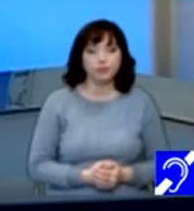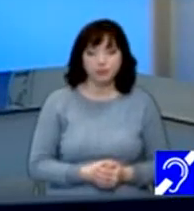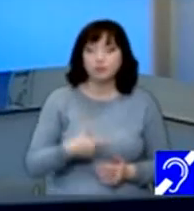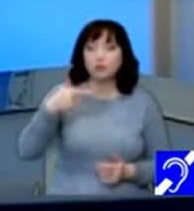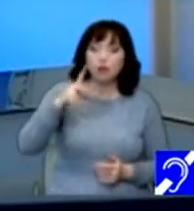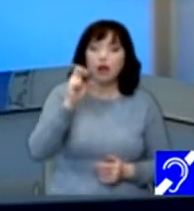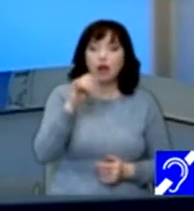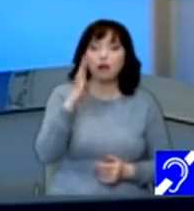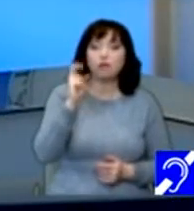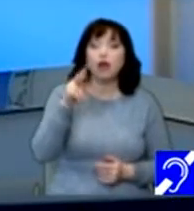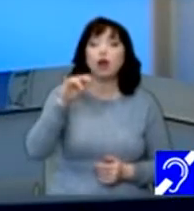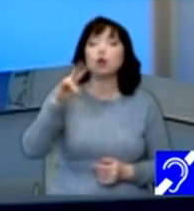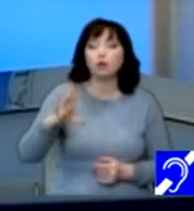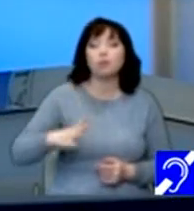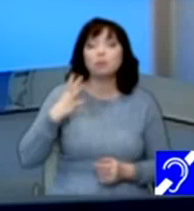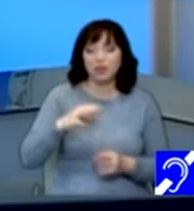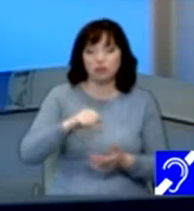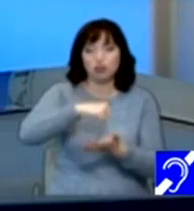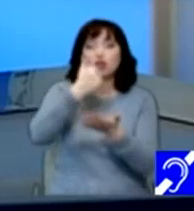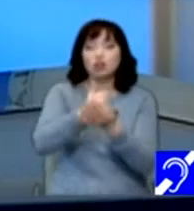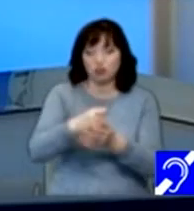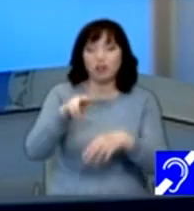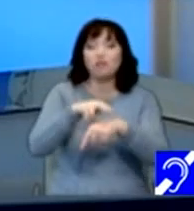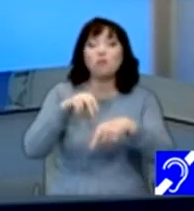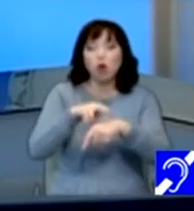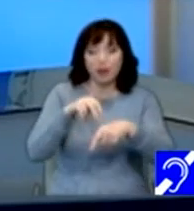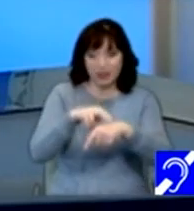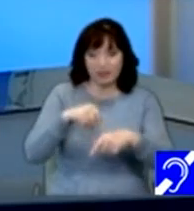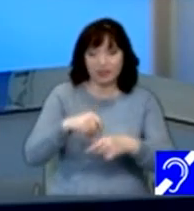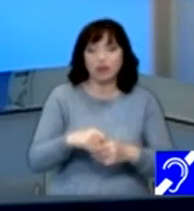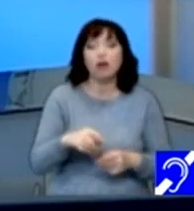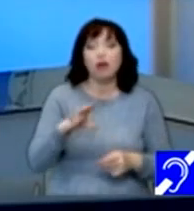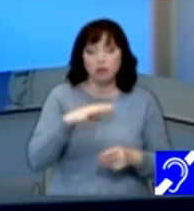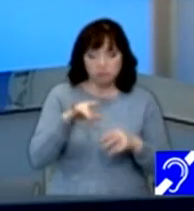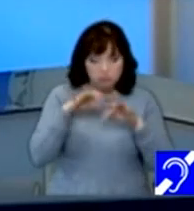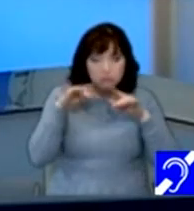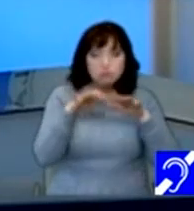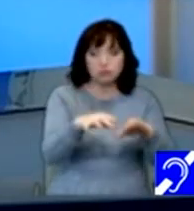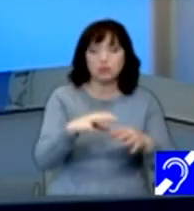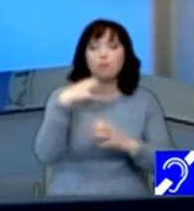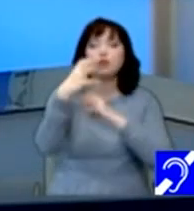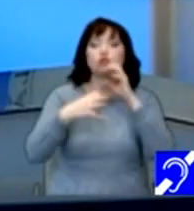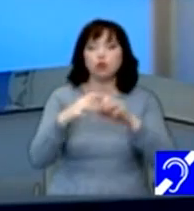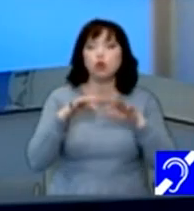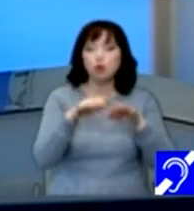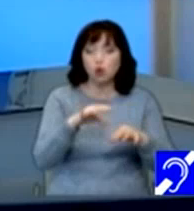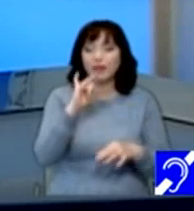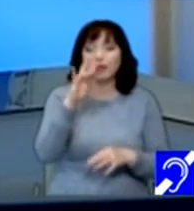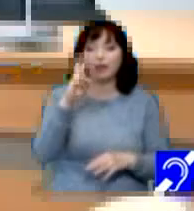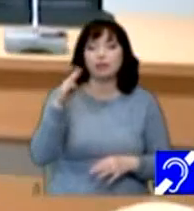Gheorghe Cavcaliuc, fostul șef adjunct al Inspectoratului General al Poliției, a fost dat în căutare internațională prin